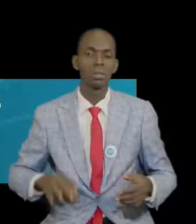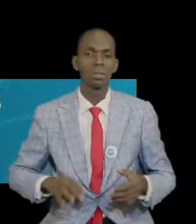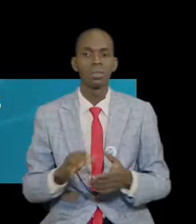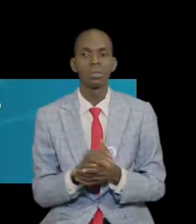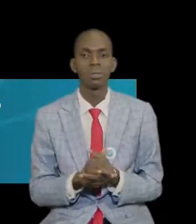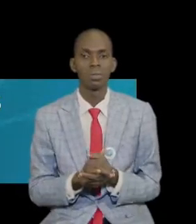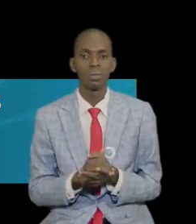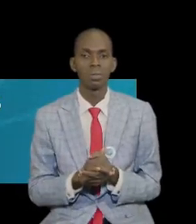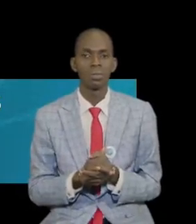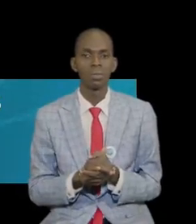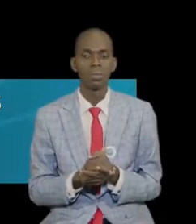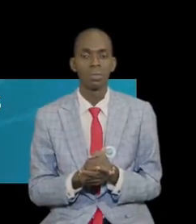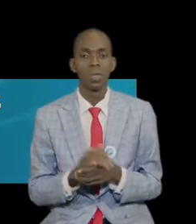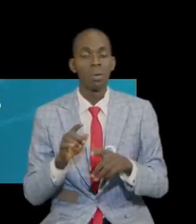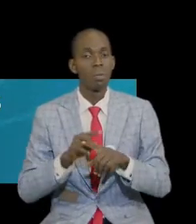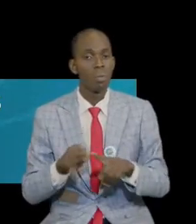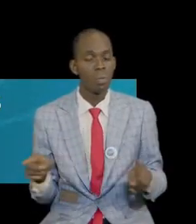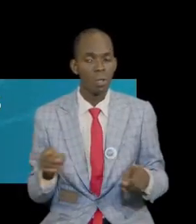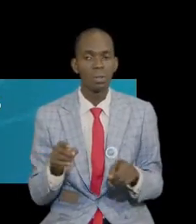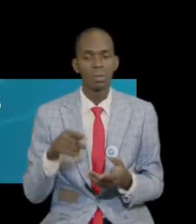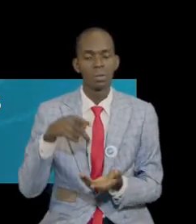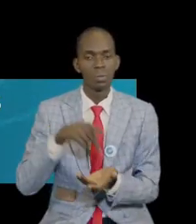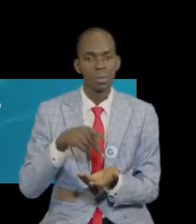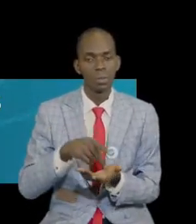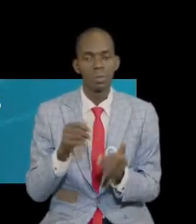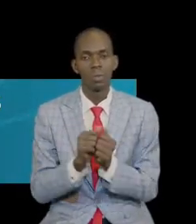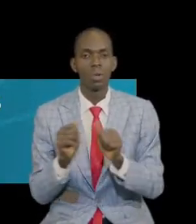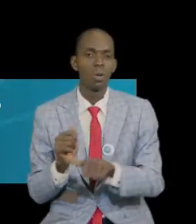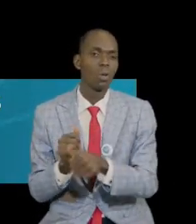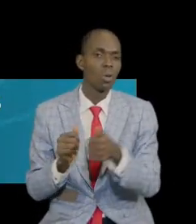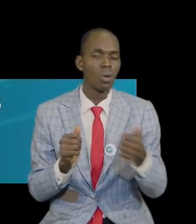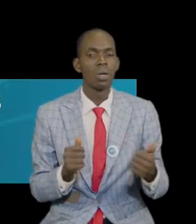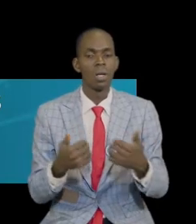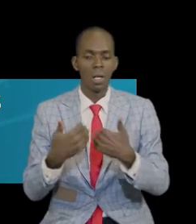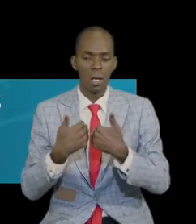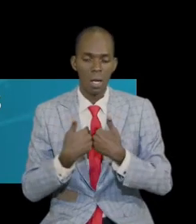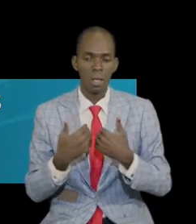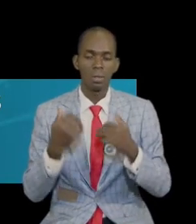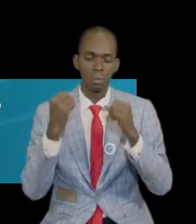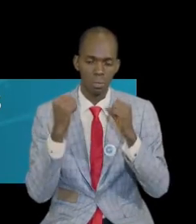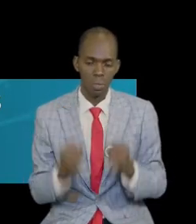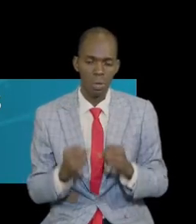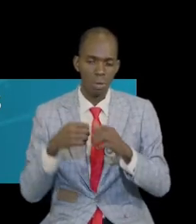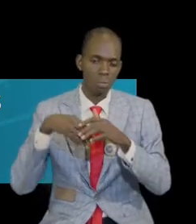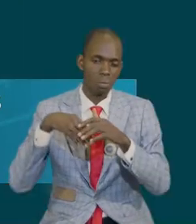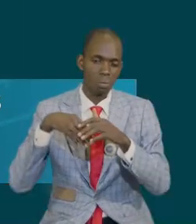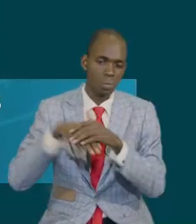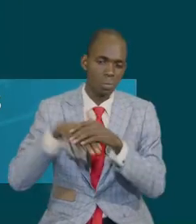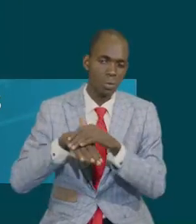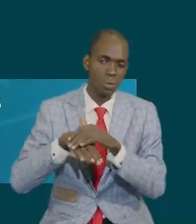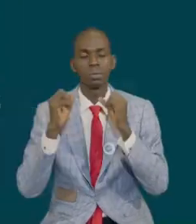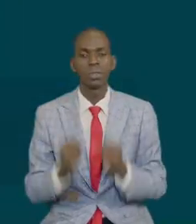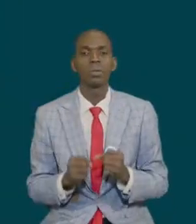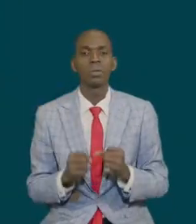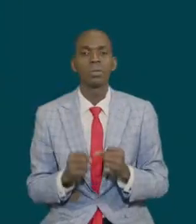pas comme sauveur, crucifiez-le. The rest of the apostles had power, penetrating power. Et les autres apôtres aussi